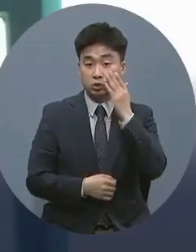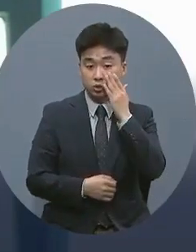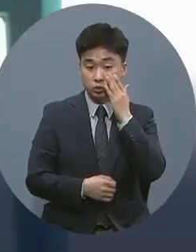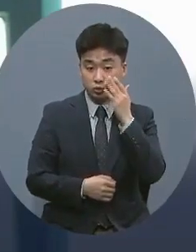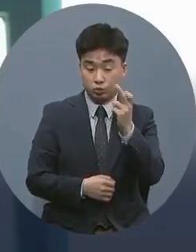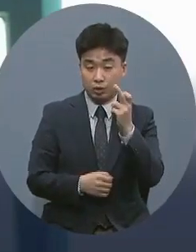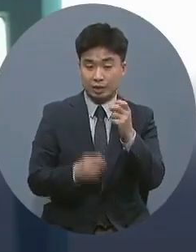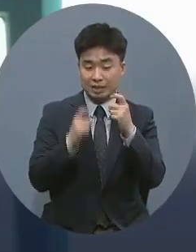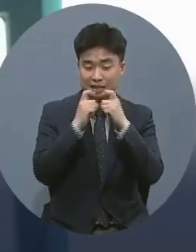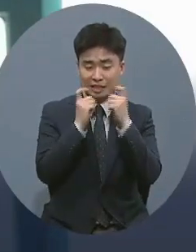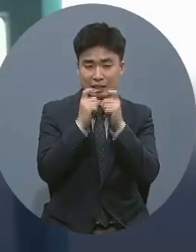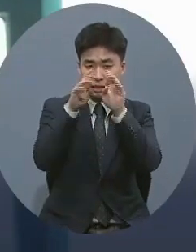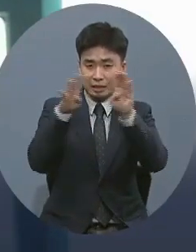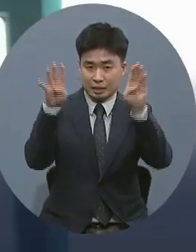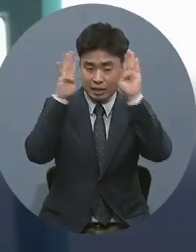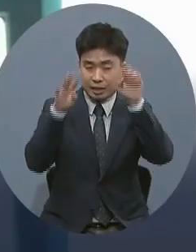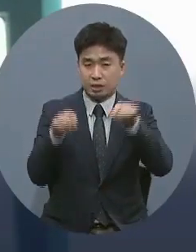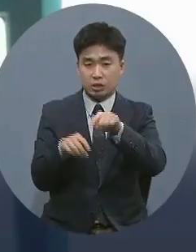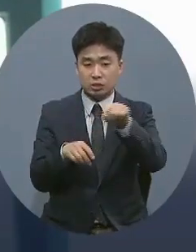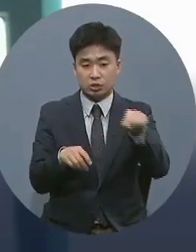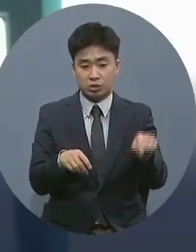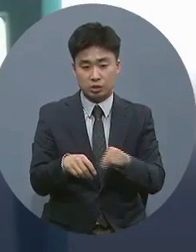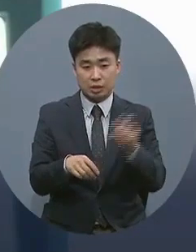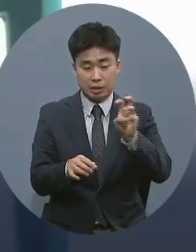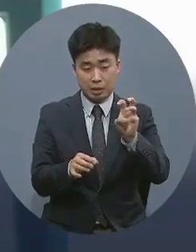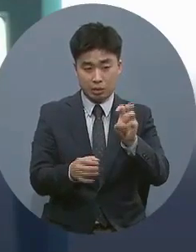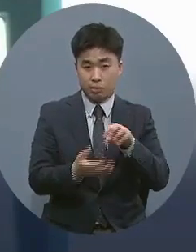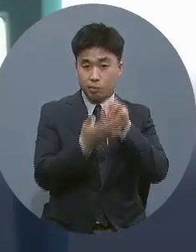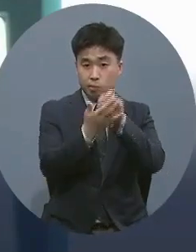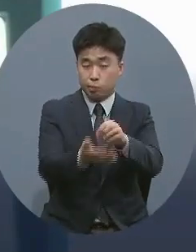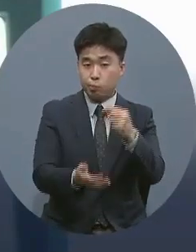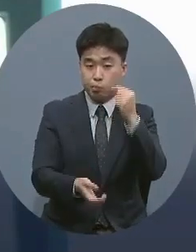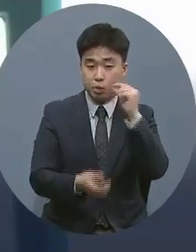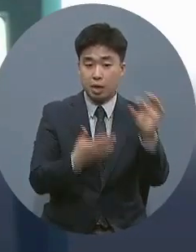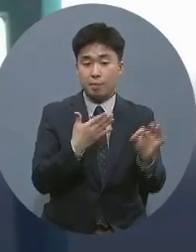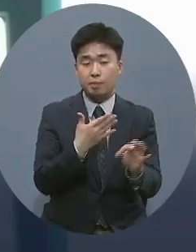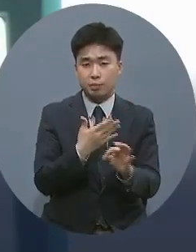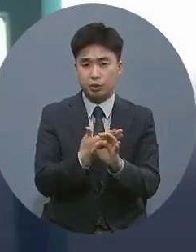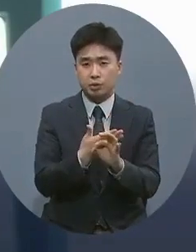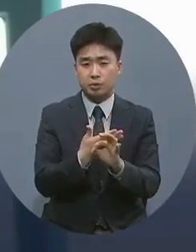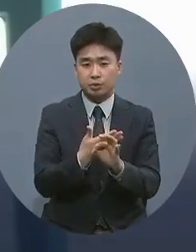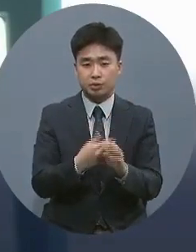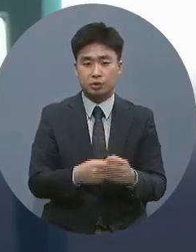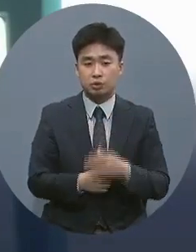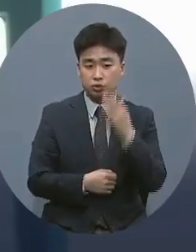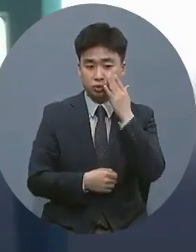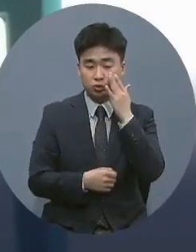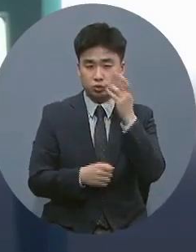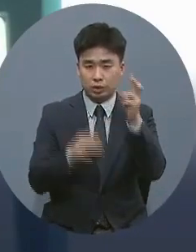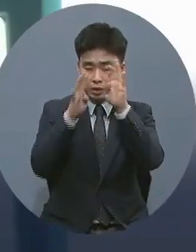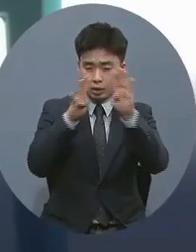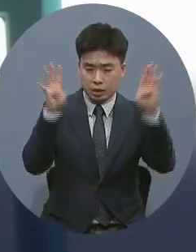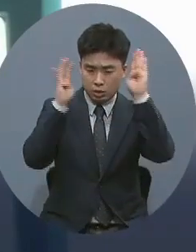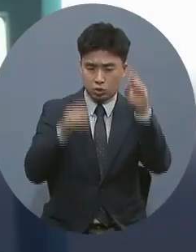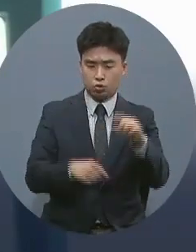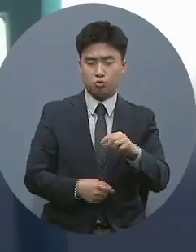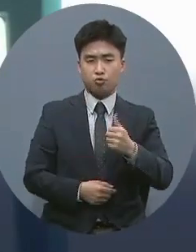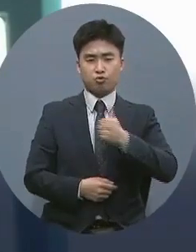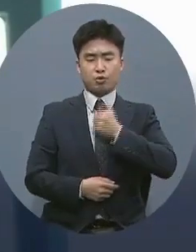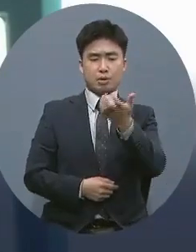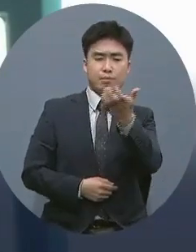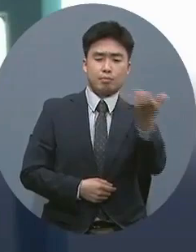그 지방사립대, 명문사립대로서 30개 안에 들어가지 못한다고 하면, 우리 대학의 위상이 그만큼